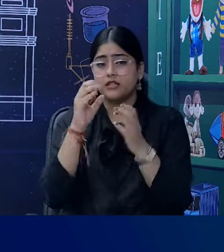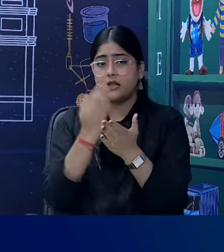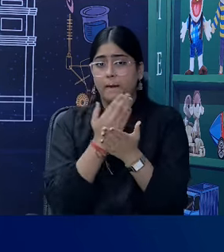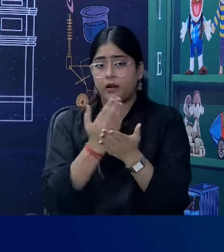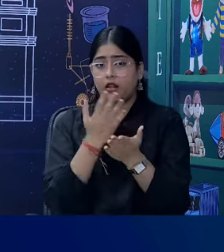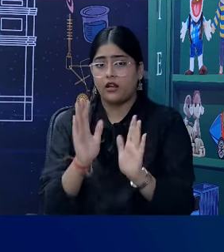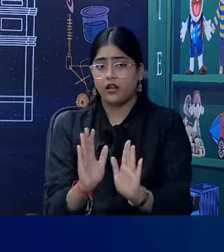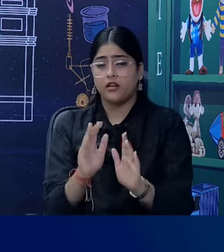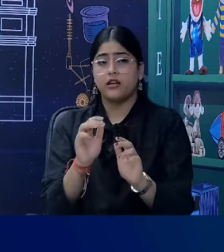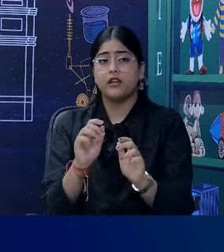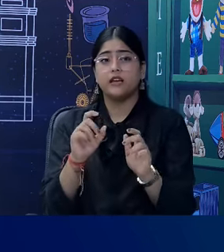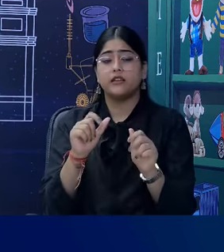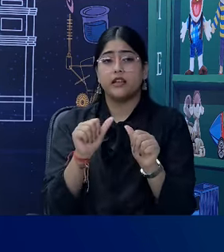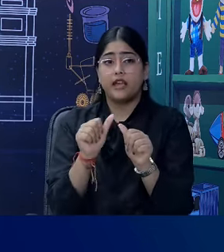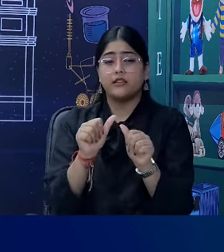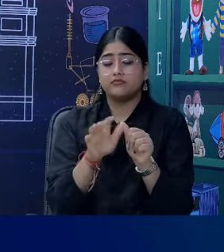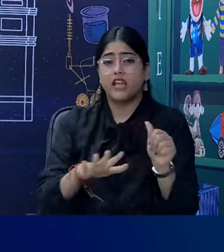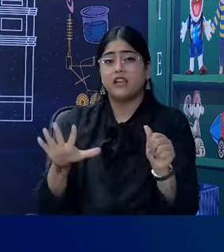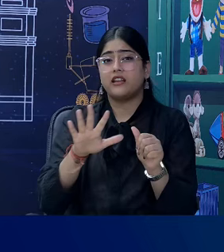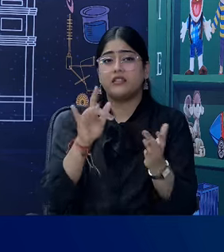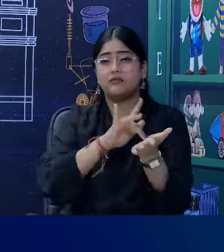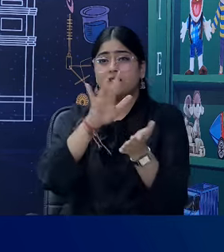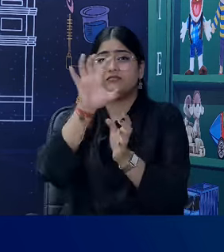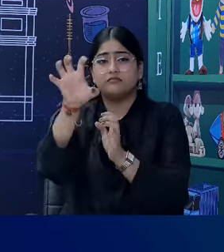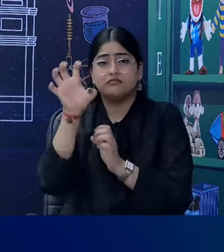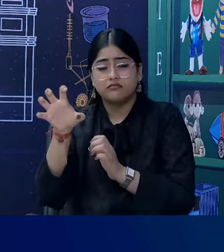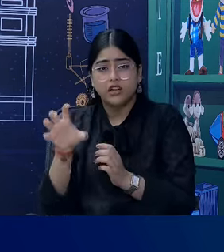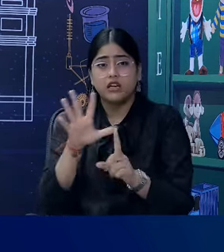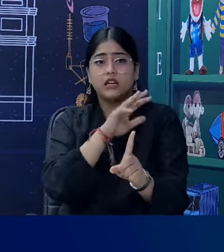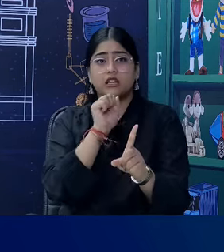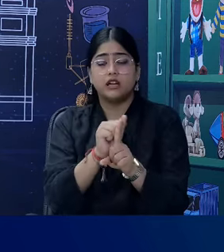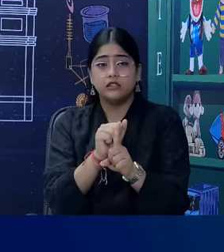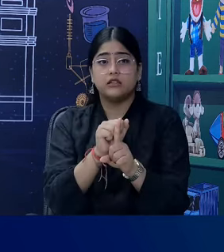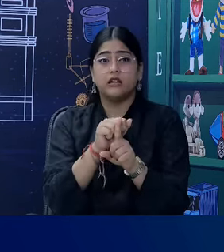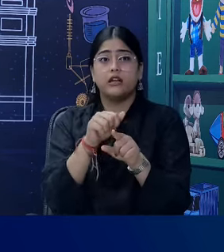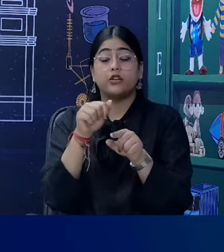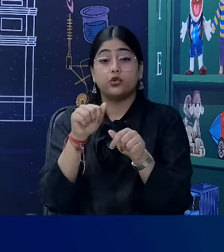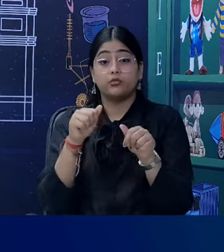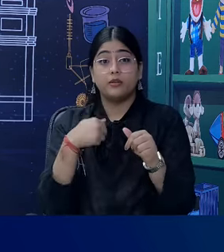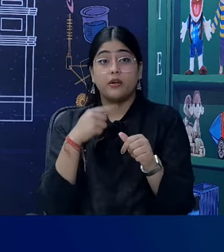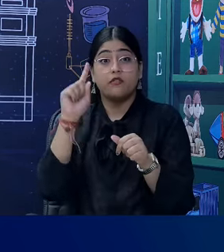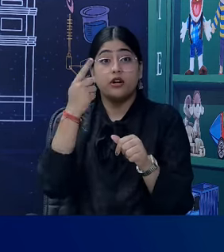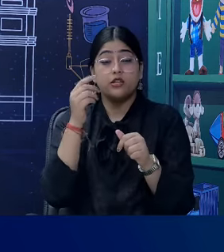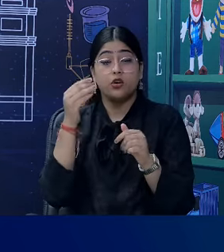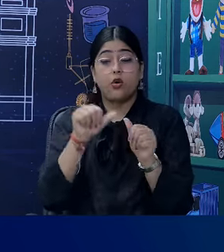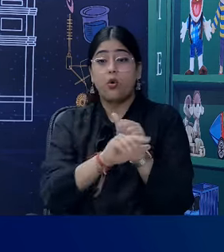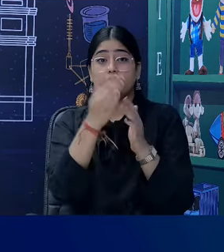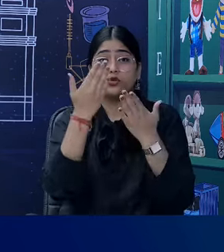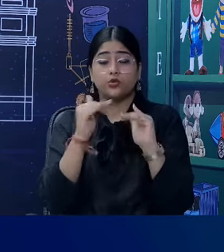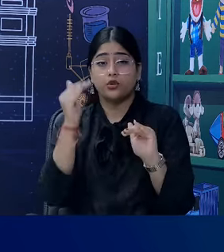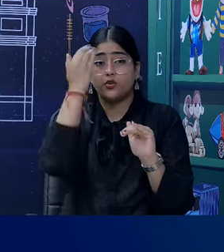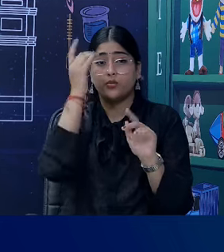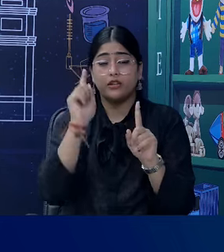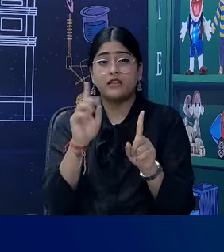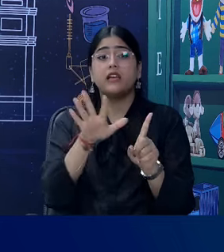है क्षेत्री संस्कृति जी तो सबसे पहले तोय जानना जरूरी है हमारे बच्चों को कि क्षेत्रीय संस्कृति होती क्या है ठीक है तो